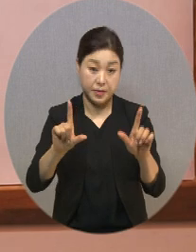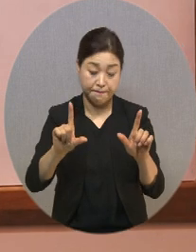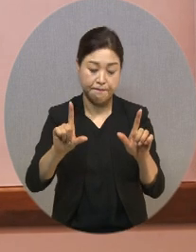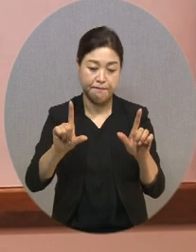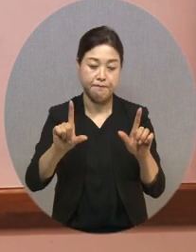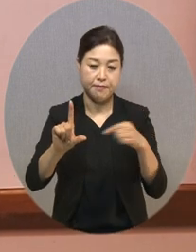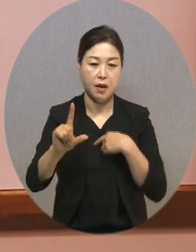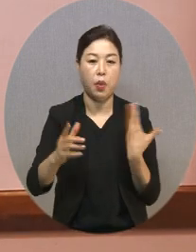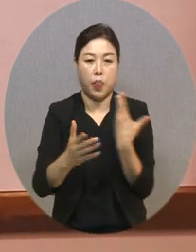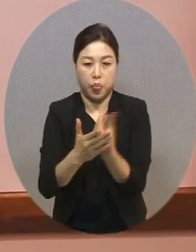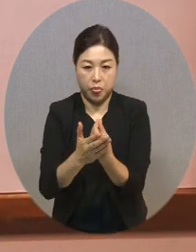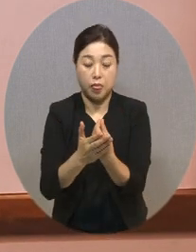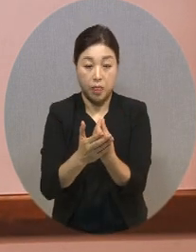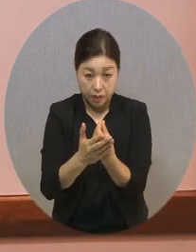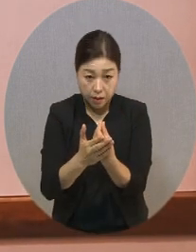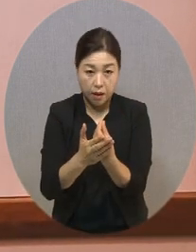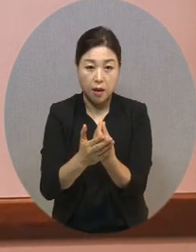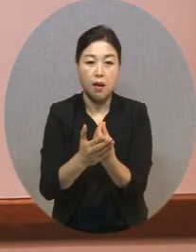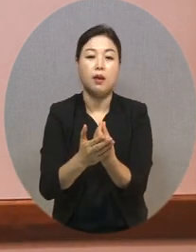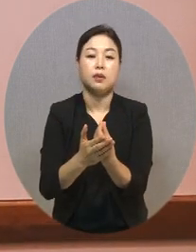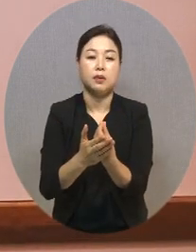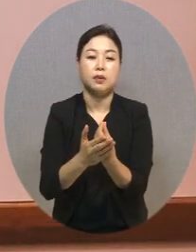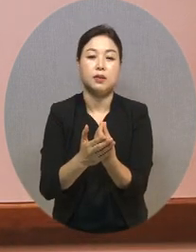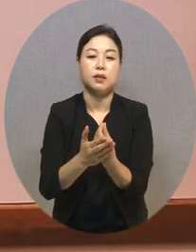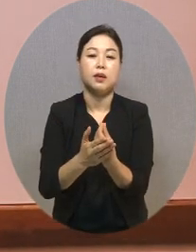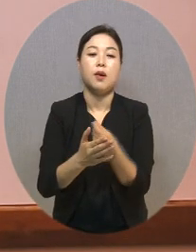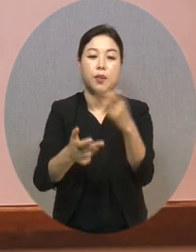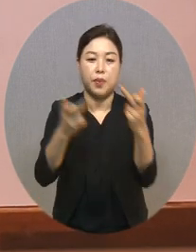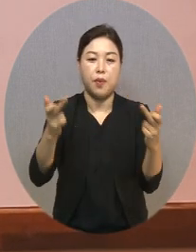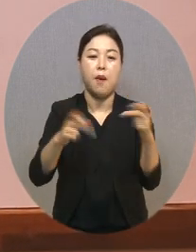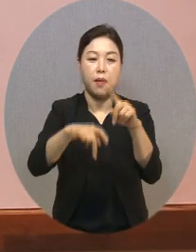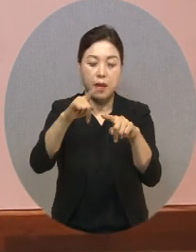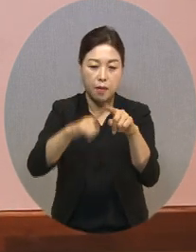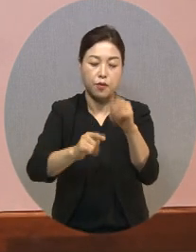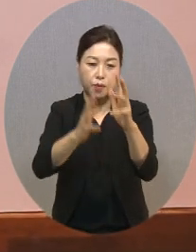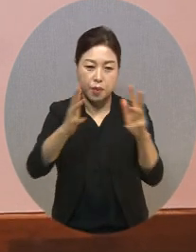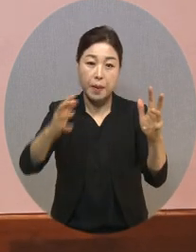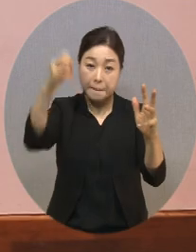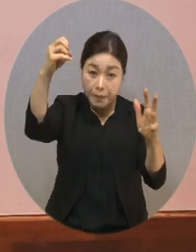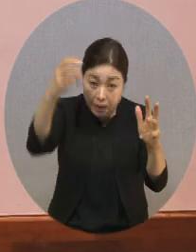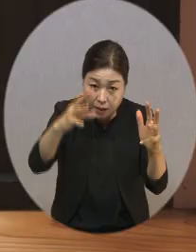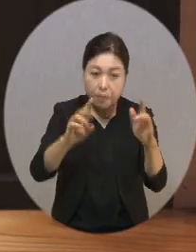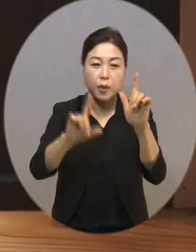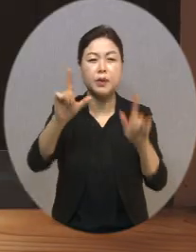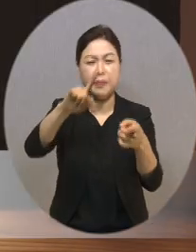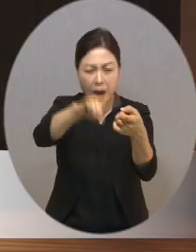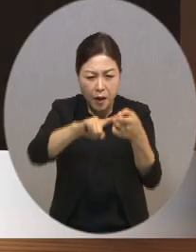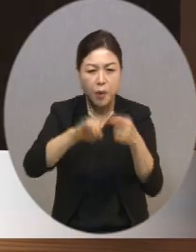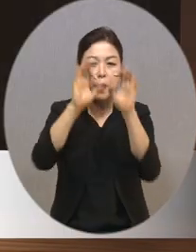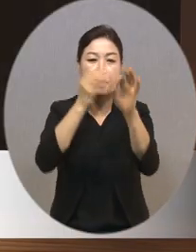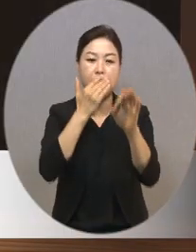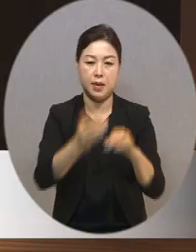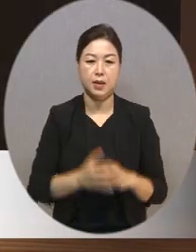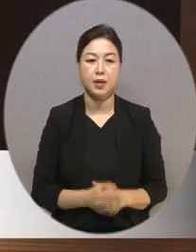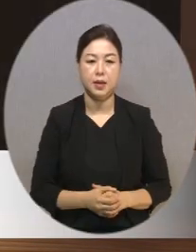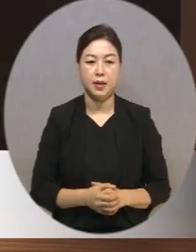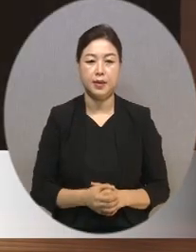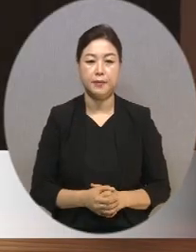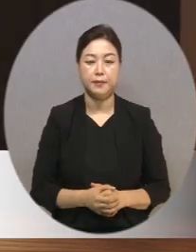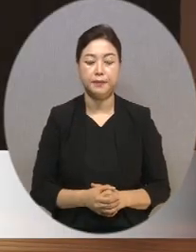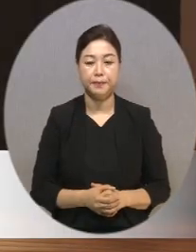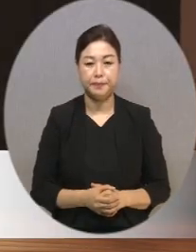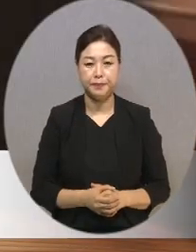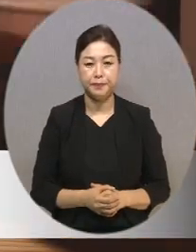되어야만 고유의 향을 느낄 수 있고 본연의 빛을 볼 수 있습니다. 온전히 남아있는